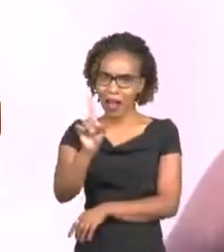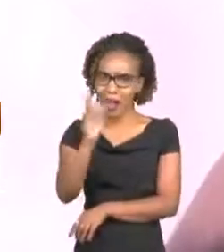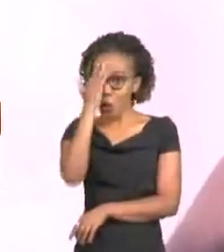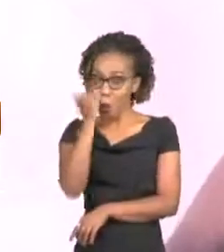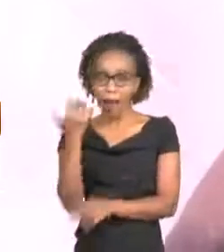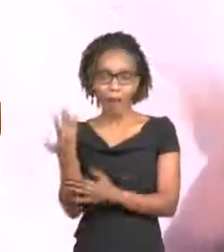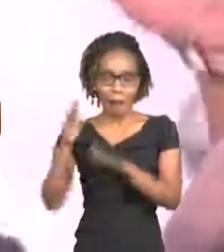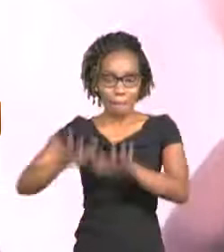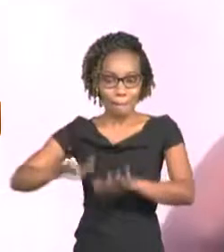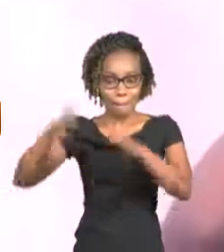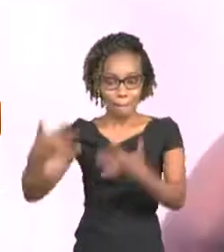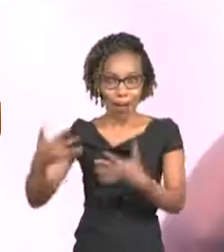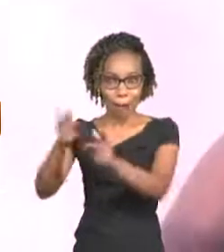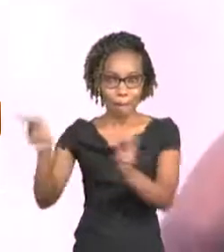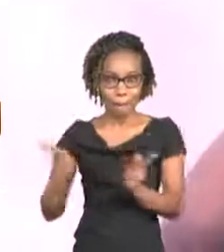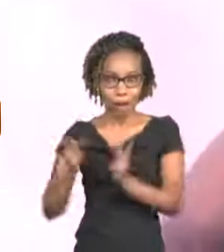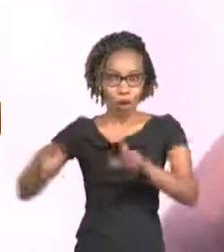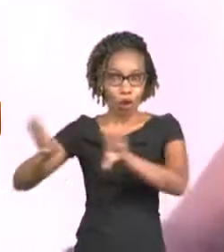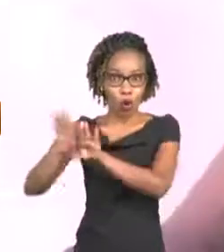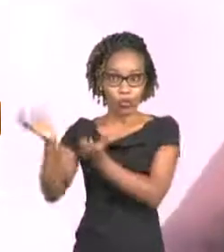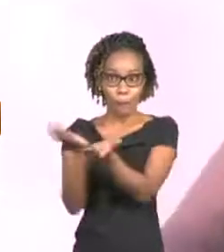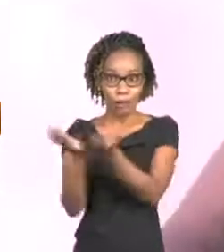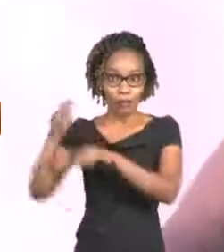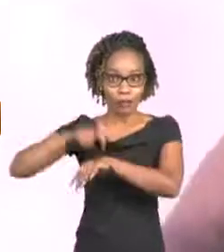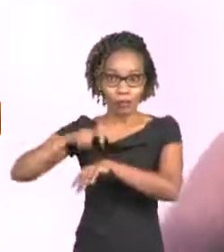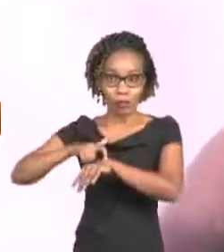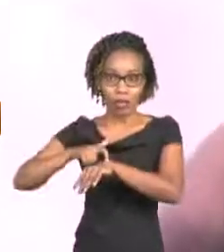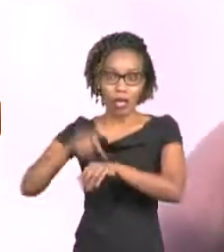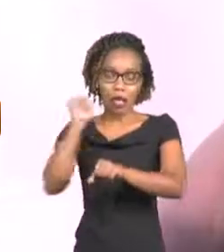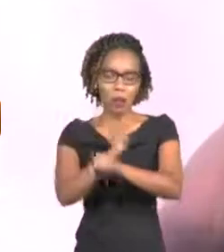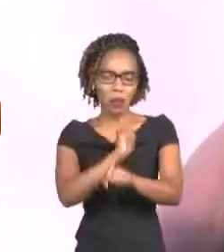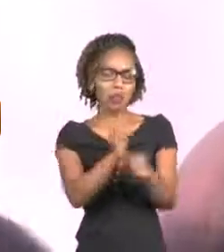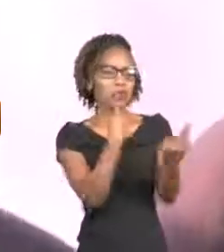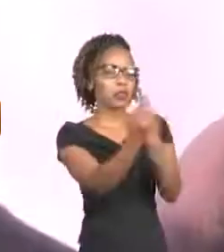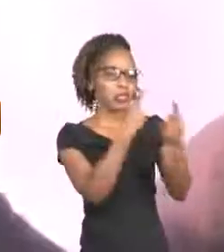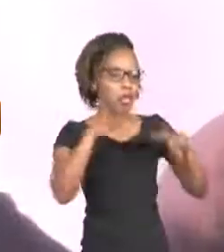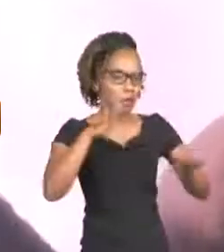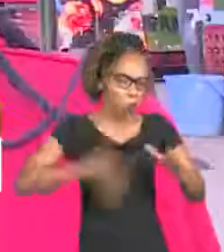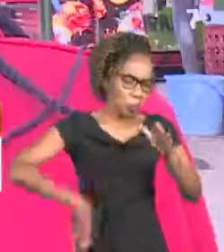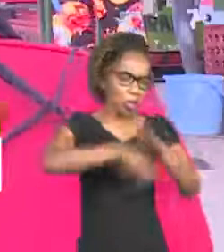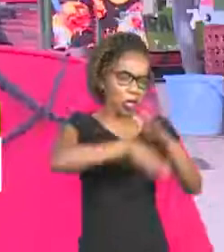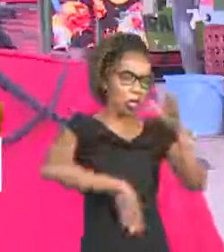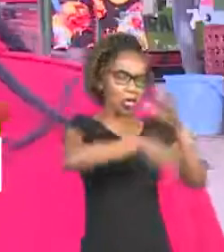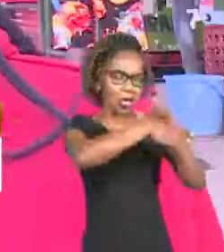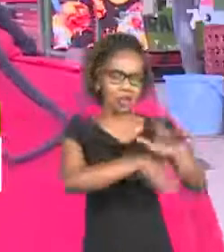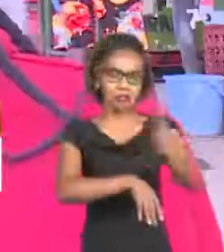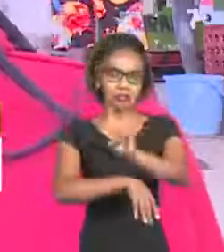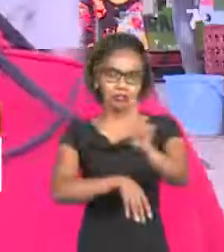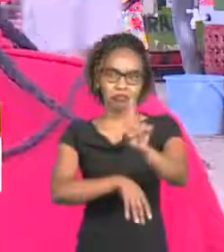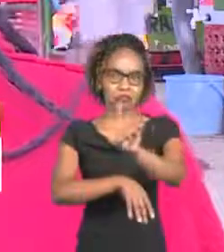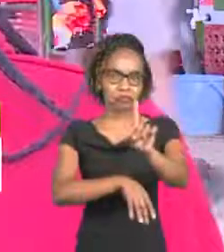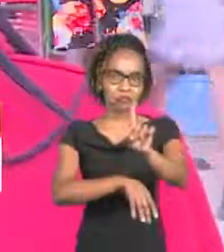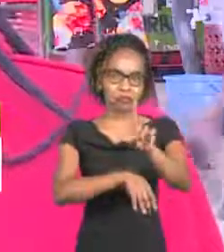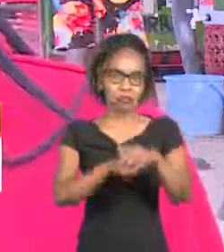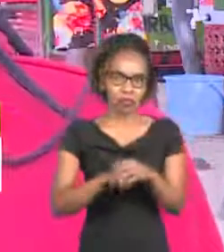finding it hard to close business on time, because they cannot tell people leave the bar. Uhuru mambo na